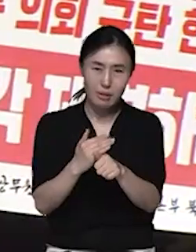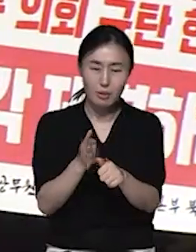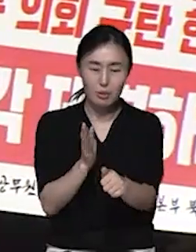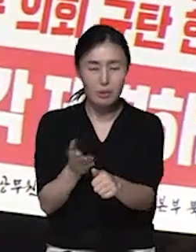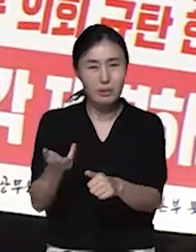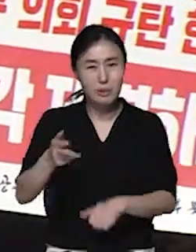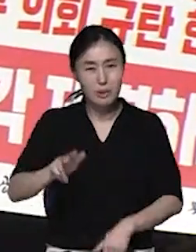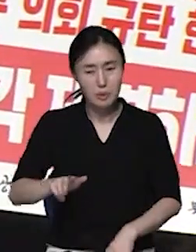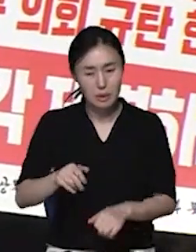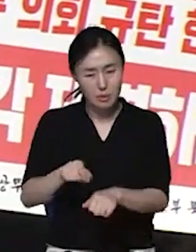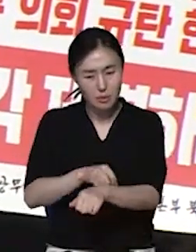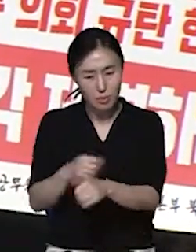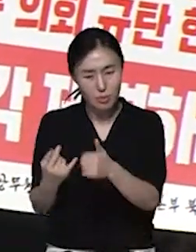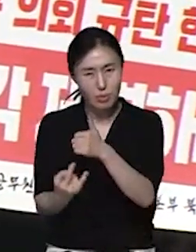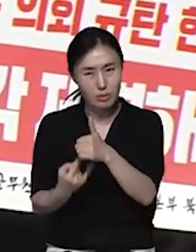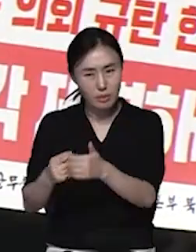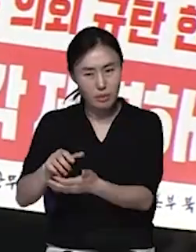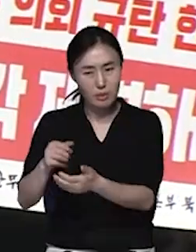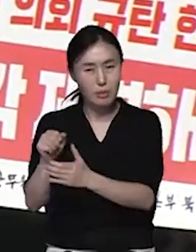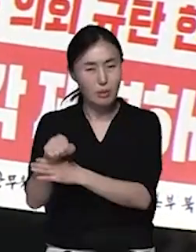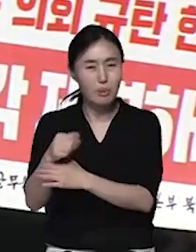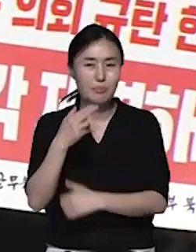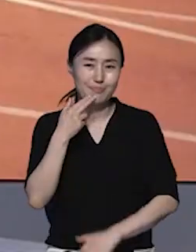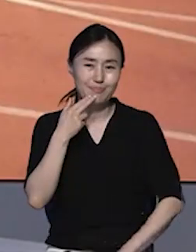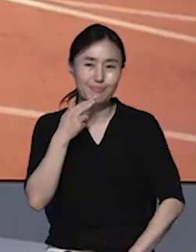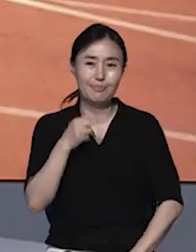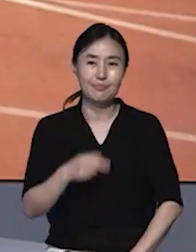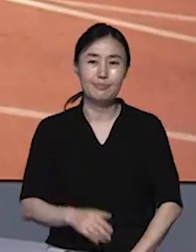윤리특위에서 받아들이지 않았습니다.